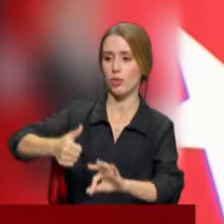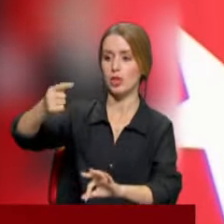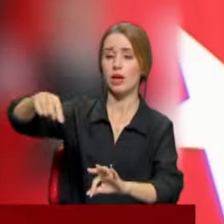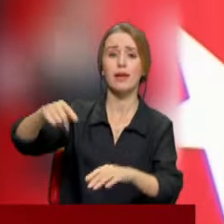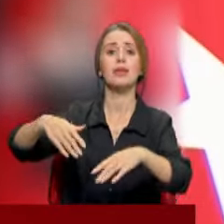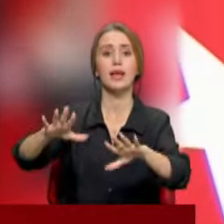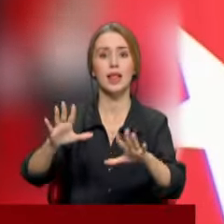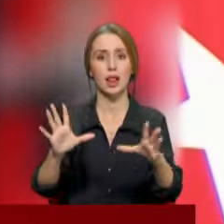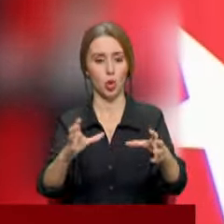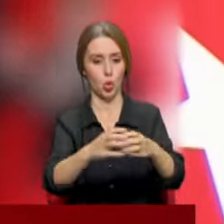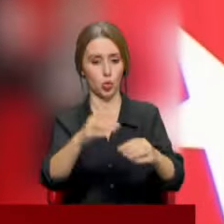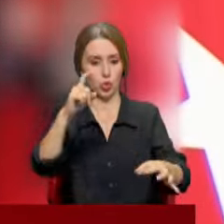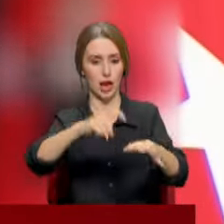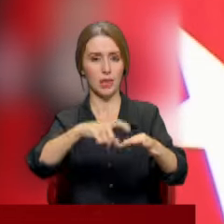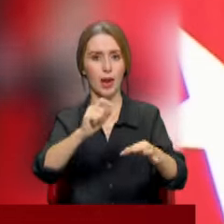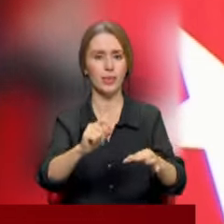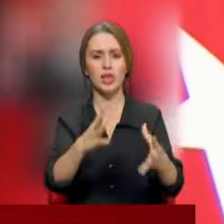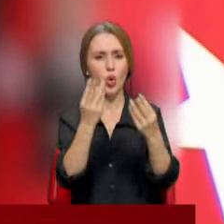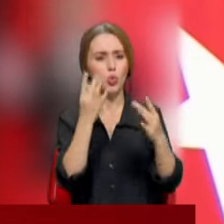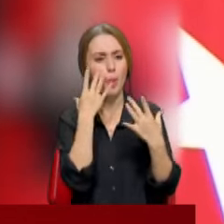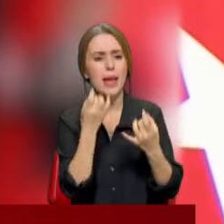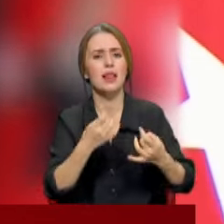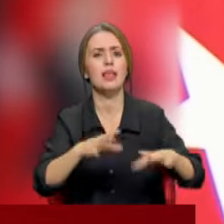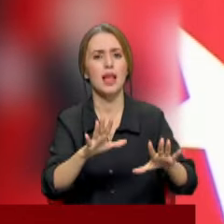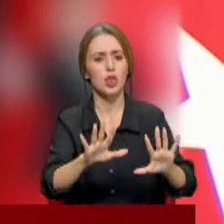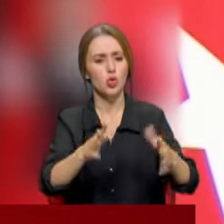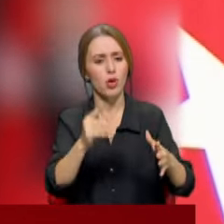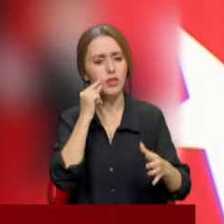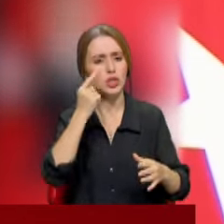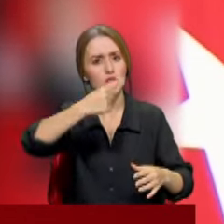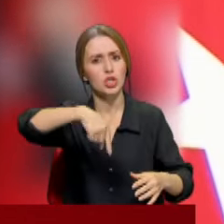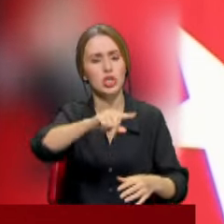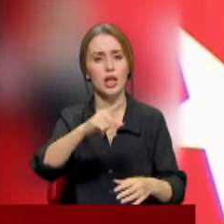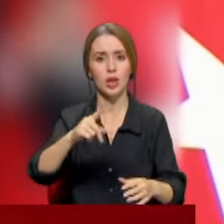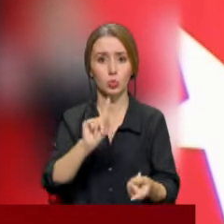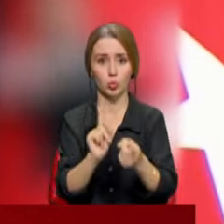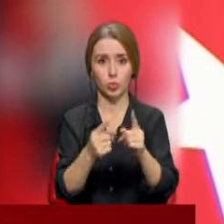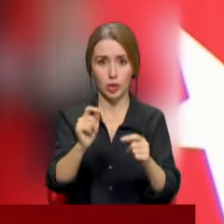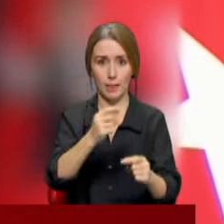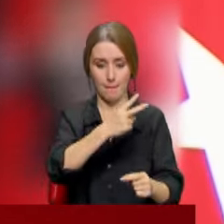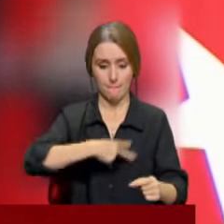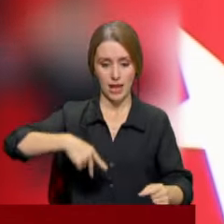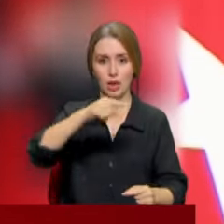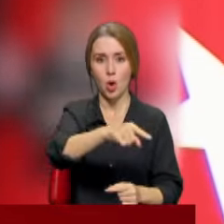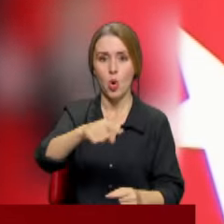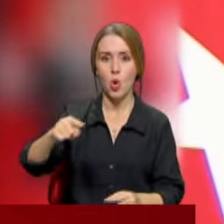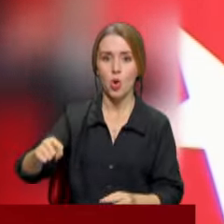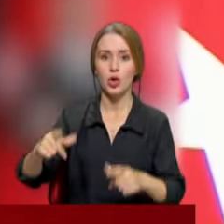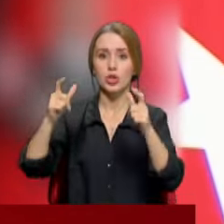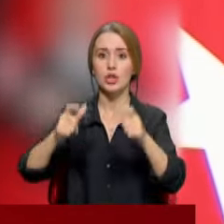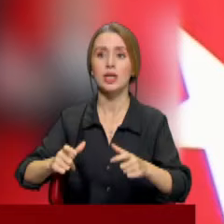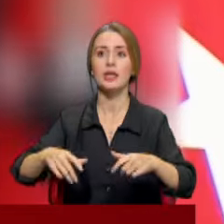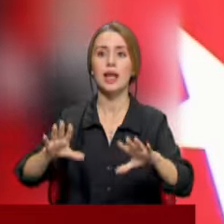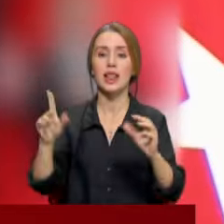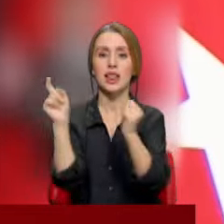değil, örgütün atadığı ne idüğü belirsiz tipler tarafından yönetilen belediye şehirleri yerine